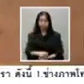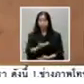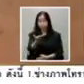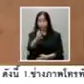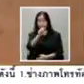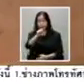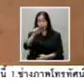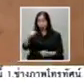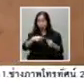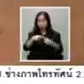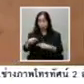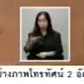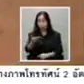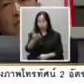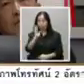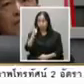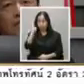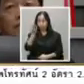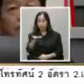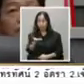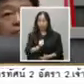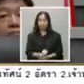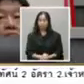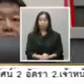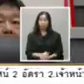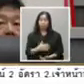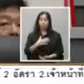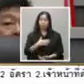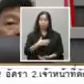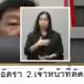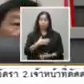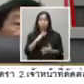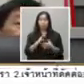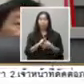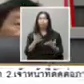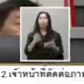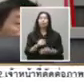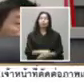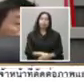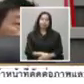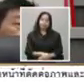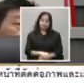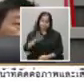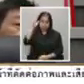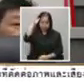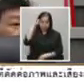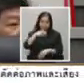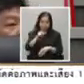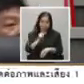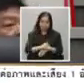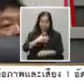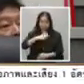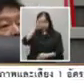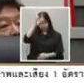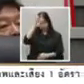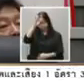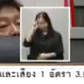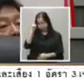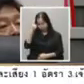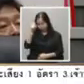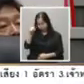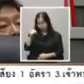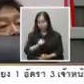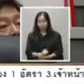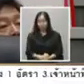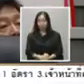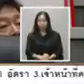ท่านครับสิ่งที่ผมจะอภิปรายต่อเนี่ยมันไม่ได้เกี่ยวกับเรื่องถวาย ท่านประธานครับผมขอประท้วงผู้อภิปรายสักครู่นะครับ